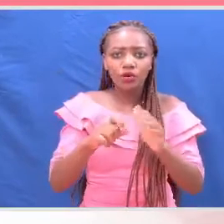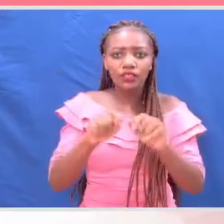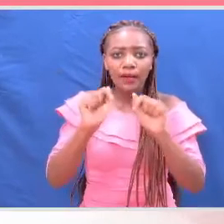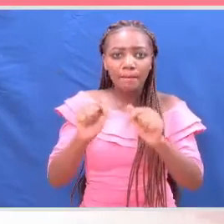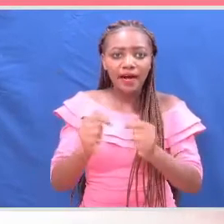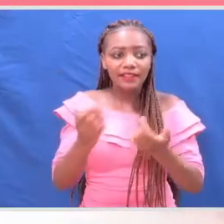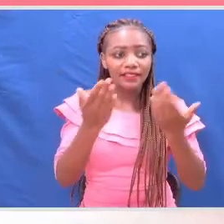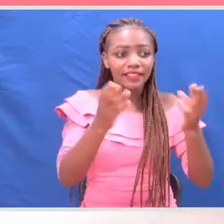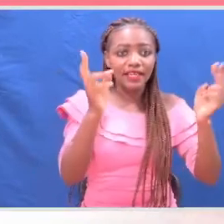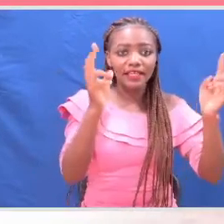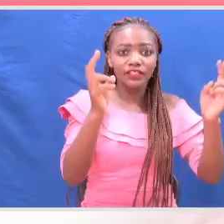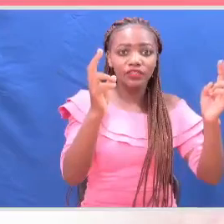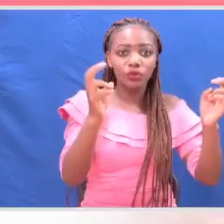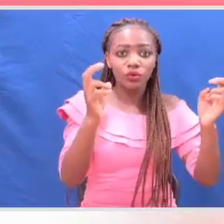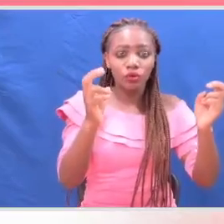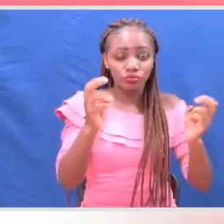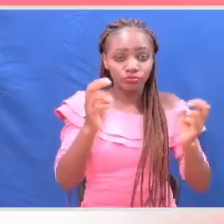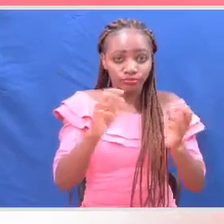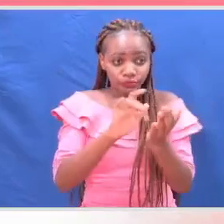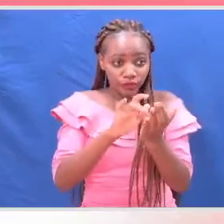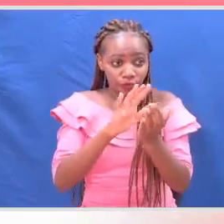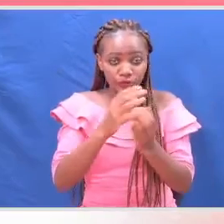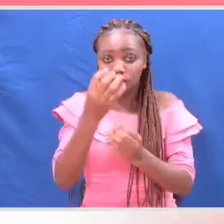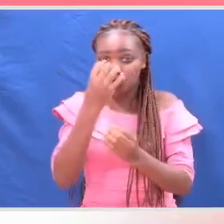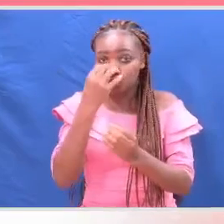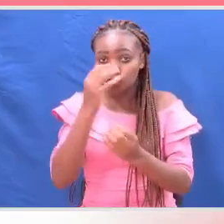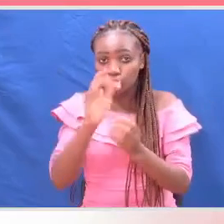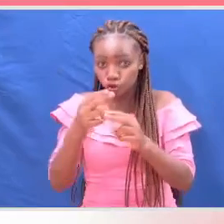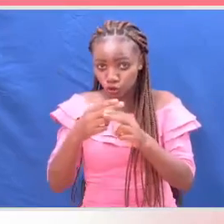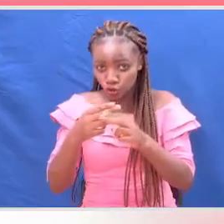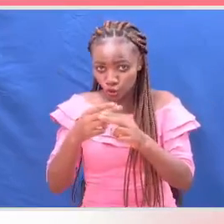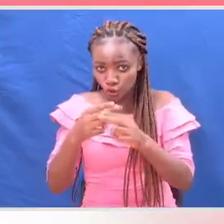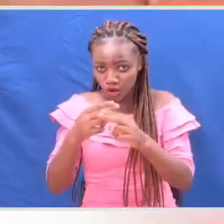kitawasilisha hoja ya kumbandua Ruto ofisini hivi karibuni.